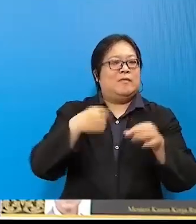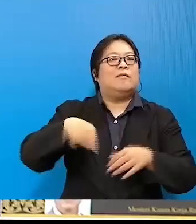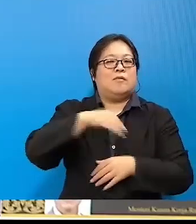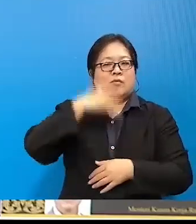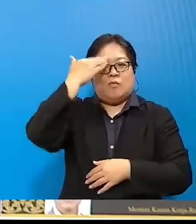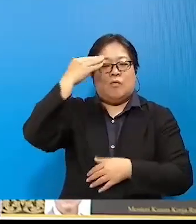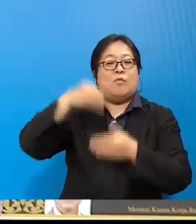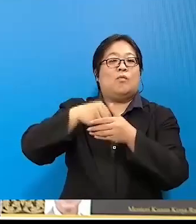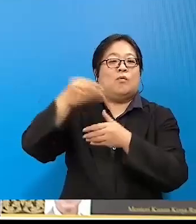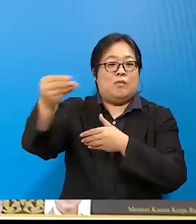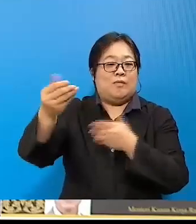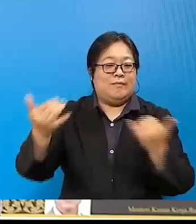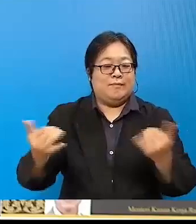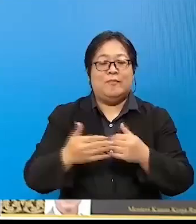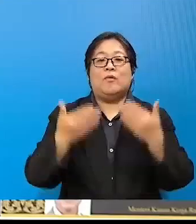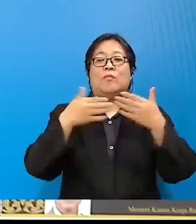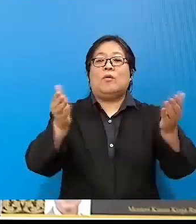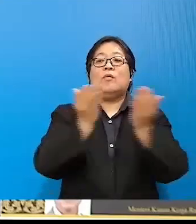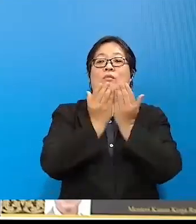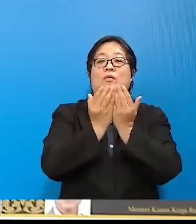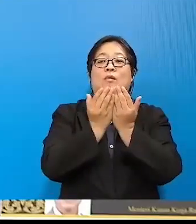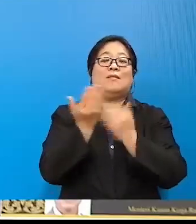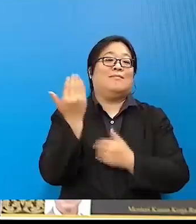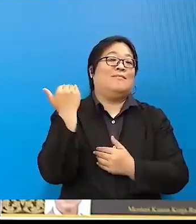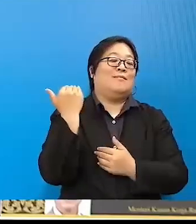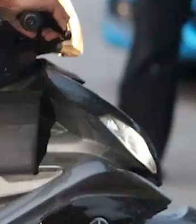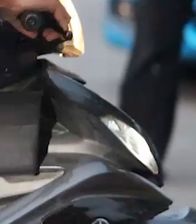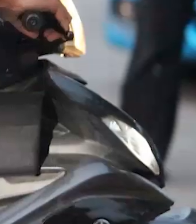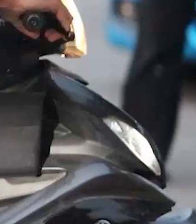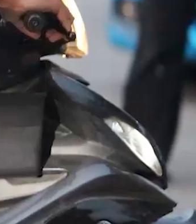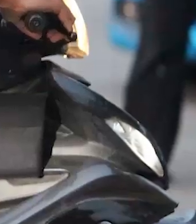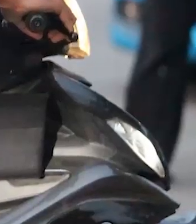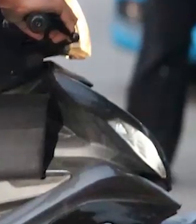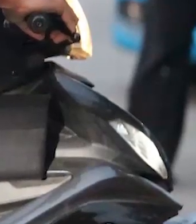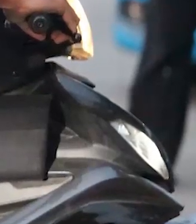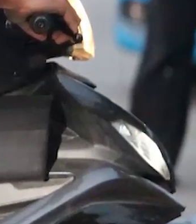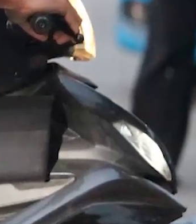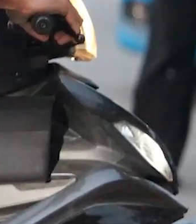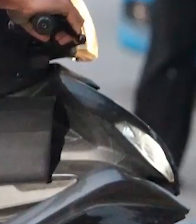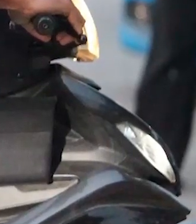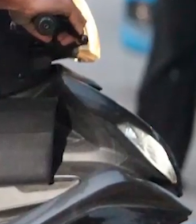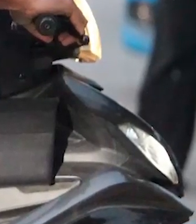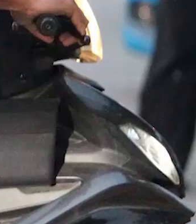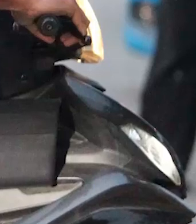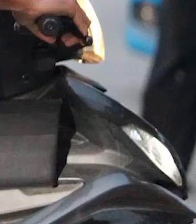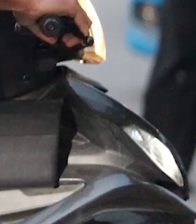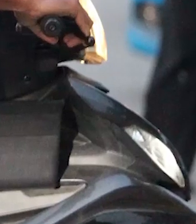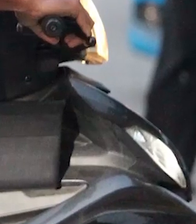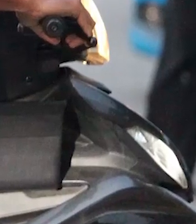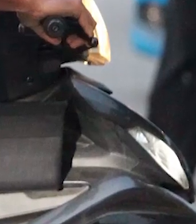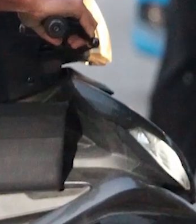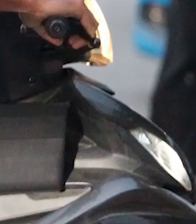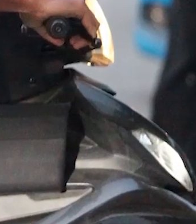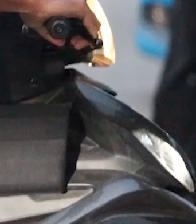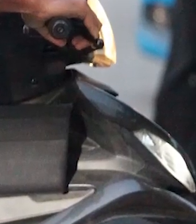sedar di luar sana dalam konteks pembukaan sekolah yang lepas. Apabila kita buka sekolah pada bulan Mac